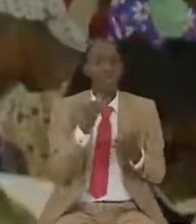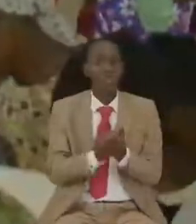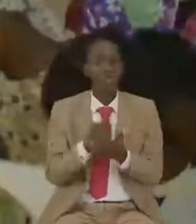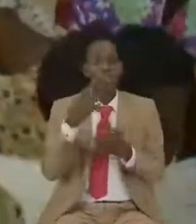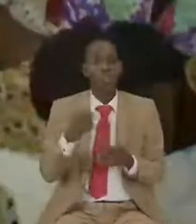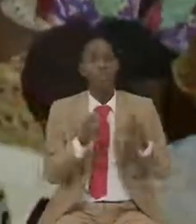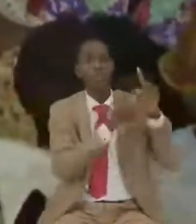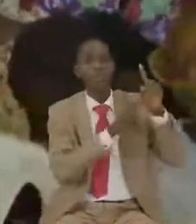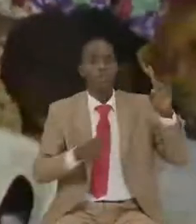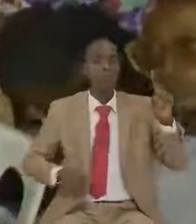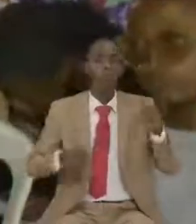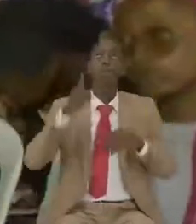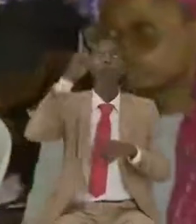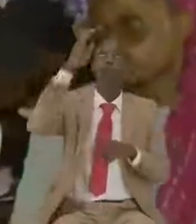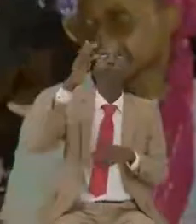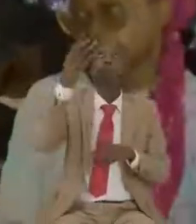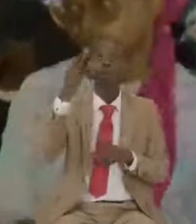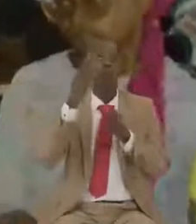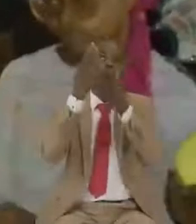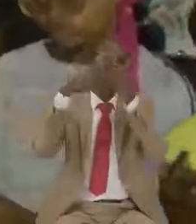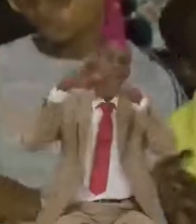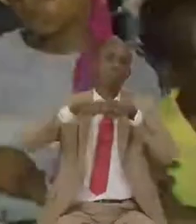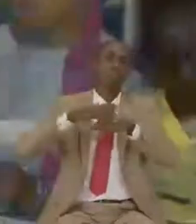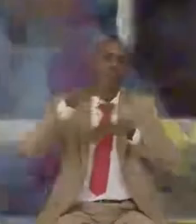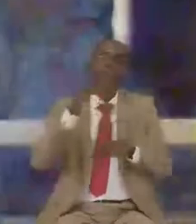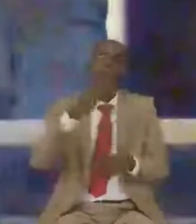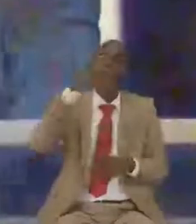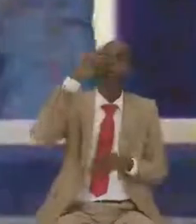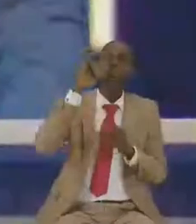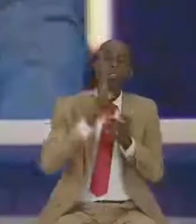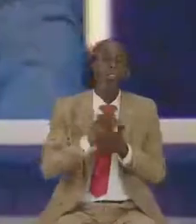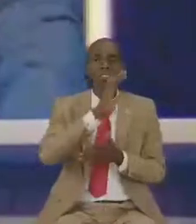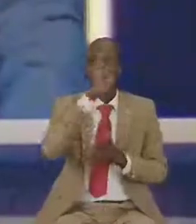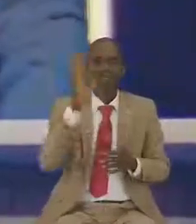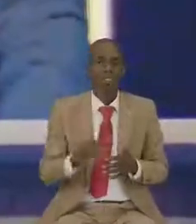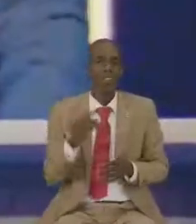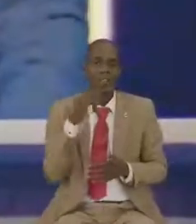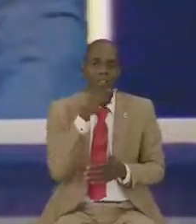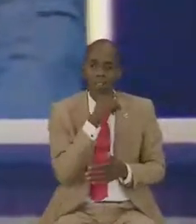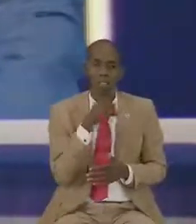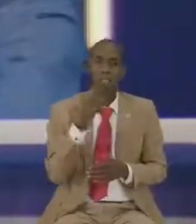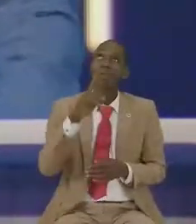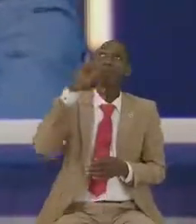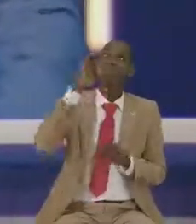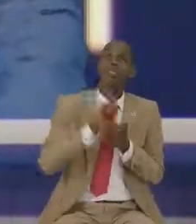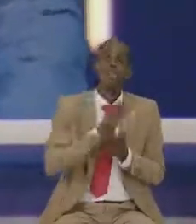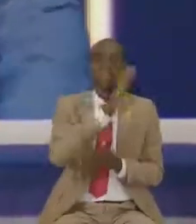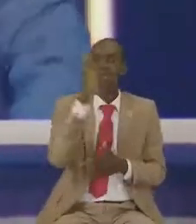fera. Parce que le Seigneur, le Dieu du ciel, celui qui ne manque